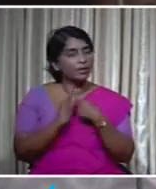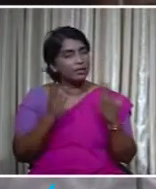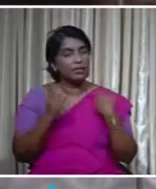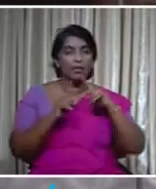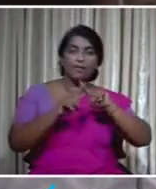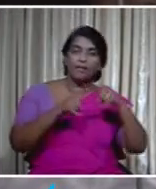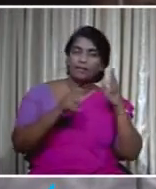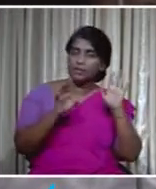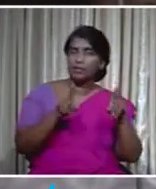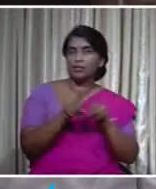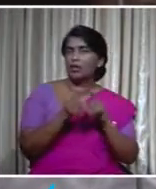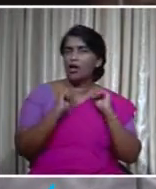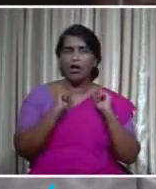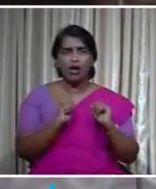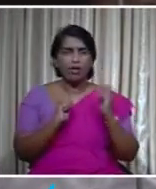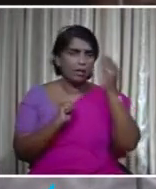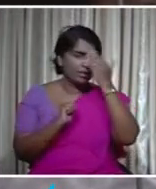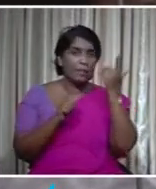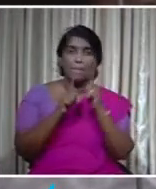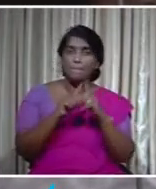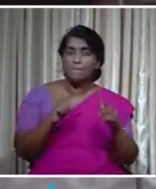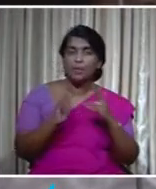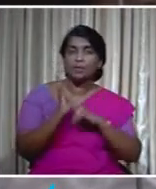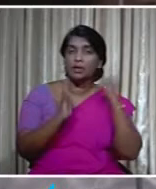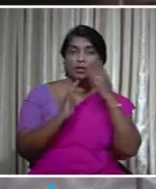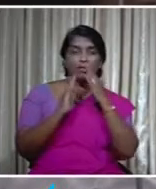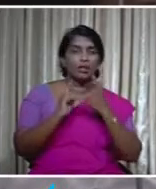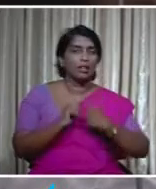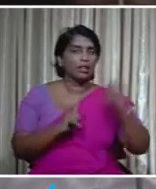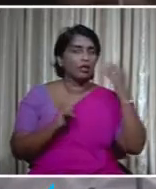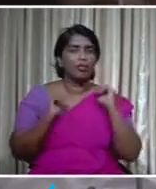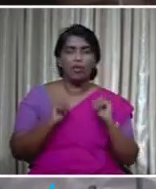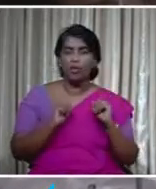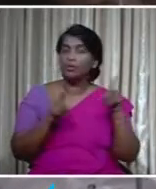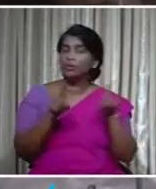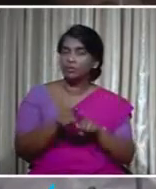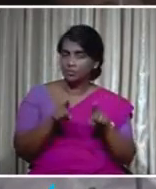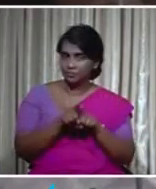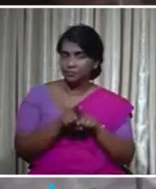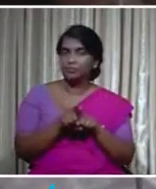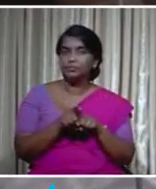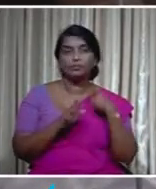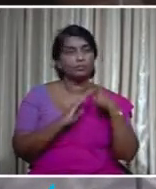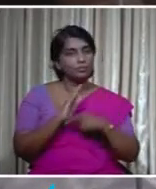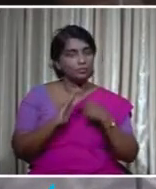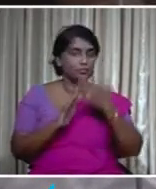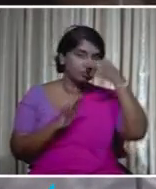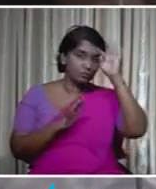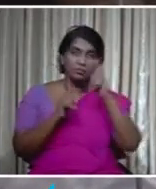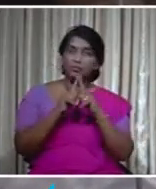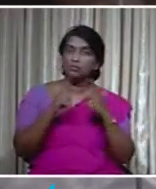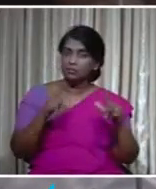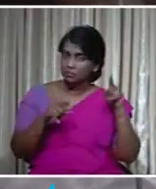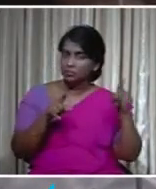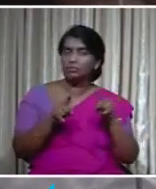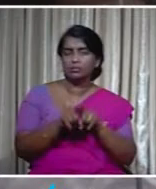முடியும்? இது ஒரு மிகப்பெரிய பாதகமானதல்லவா? இதனை விட நீங்கள் பார்த்தீர்கள் என்றால் இலங்கையிலே சிங்கள மொழி மூலம் வேண்டிய அளவு கல்வி